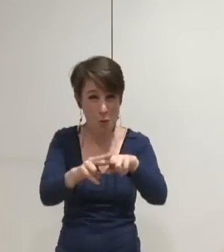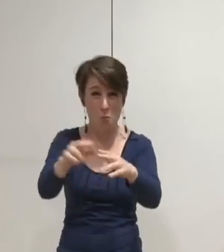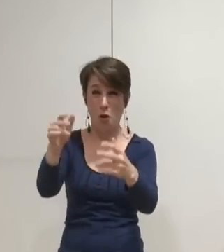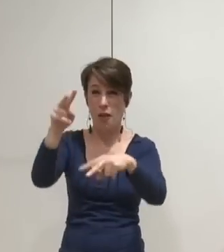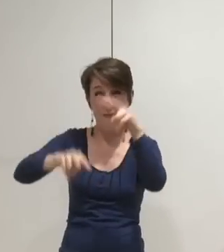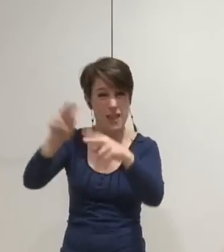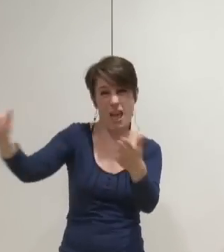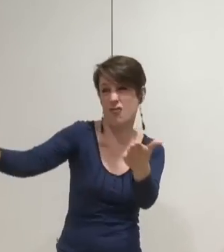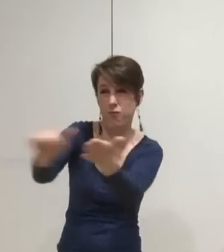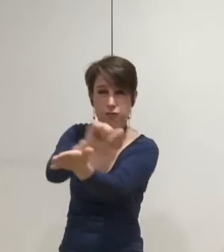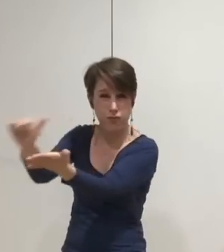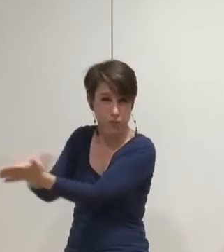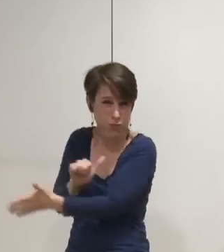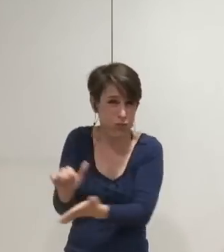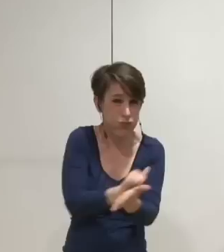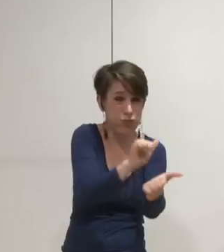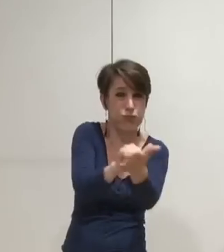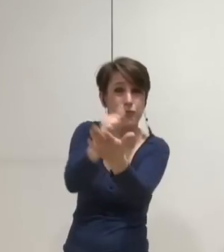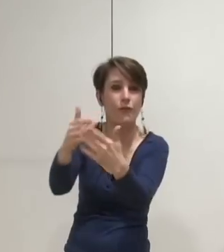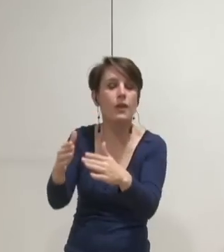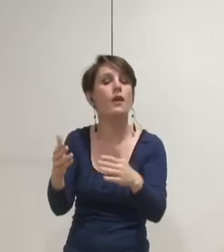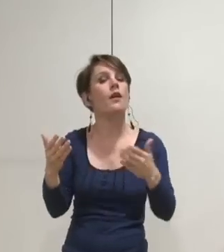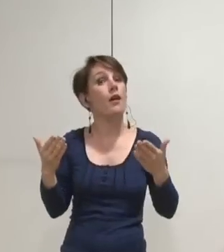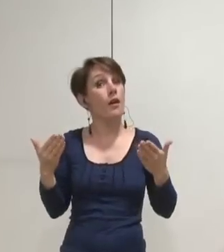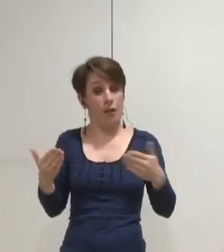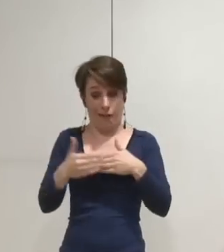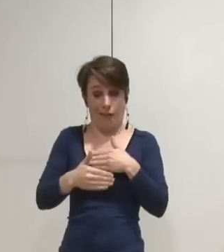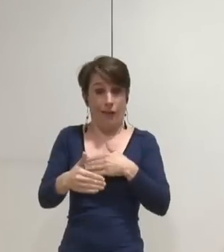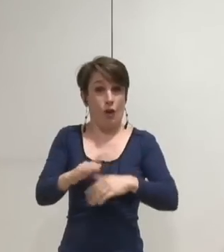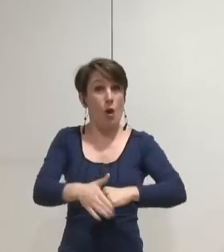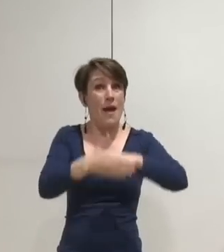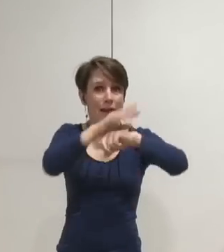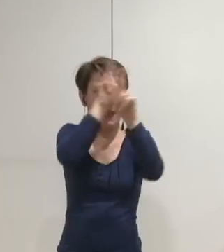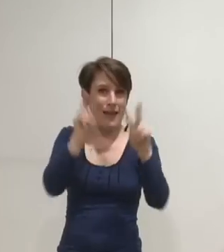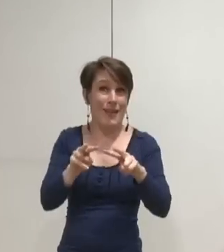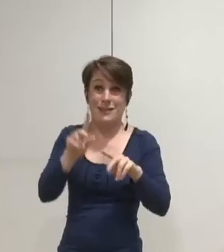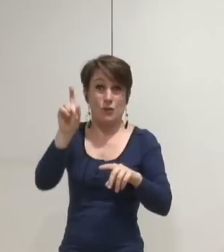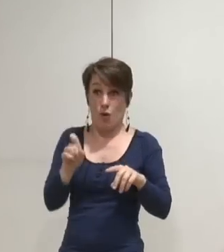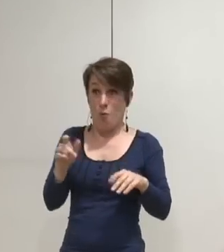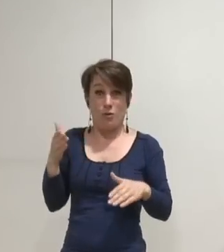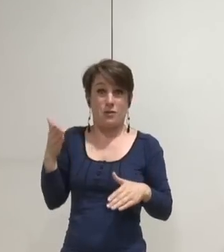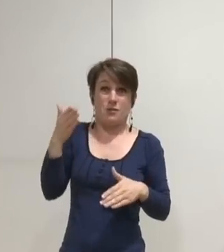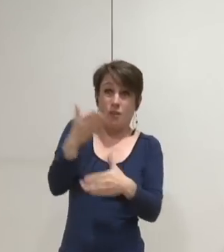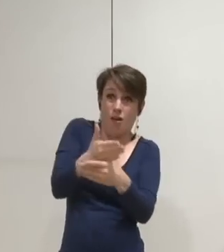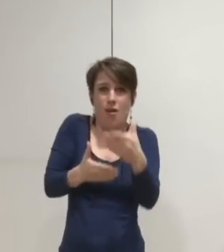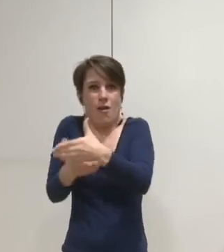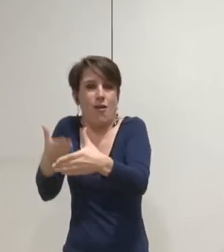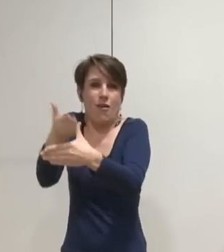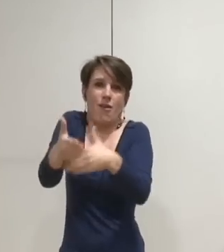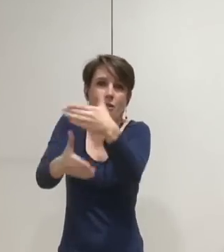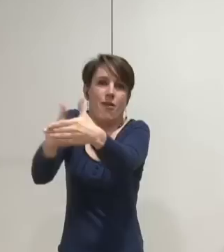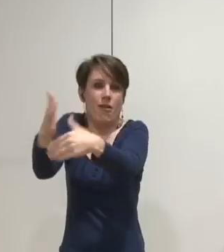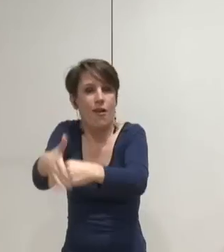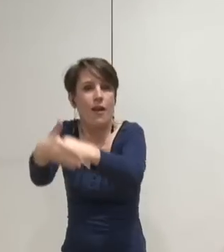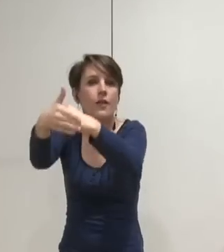human alors que l'aide internationale commence à s'installer Grenoble ville de montagne très engagé dans la solidarité